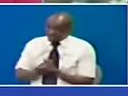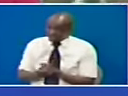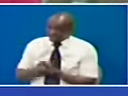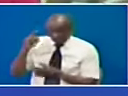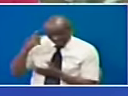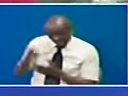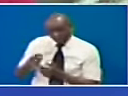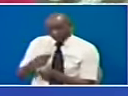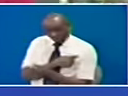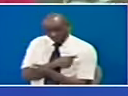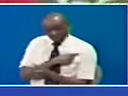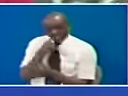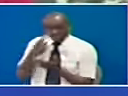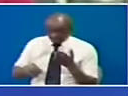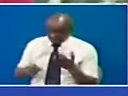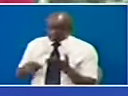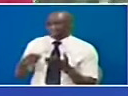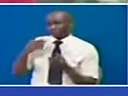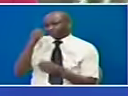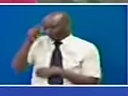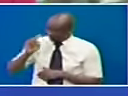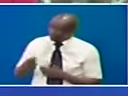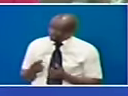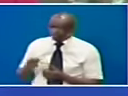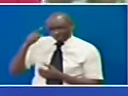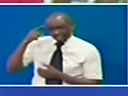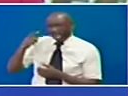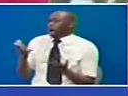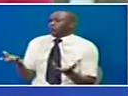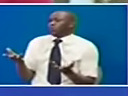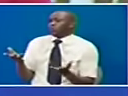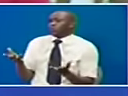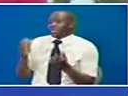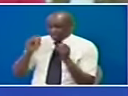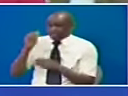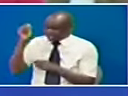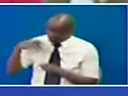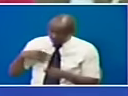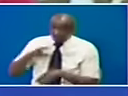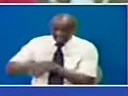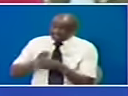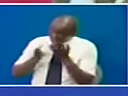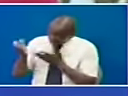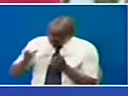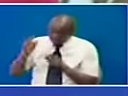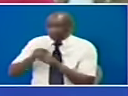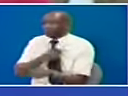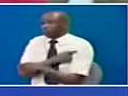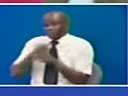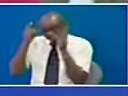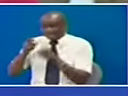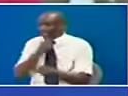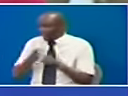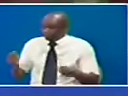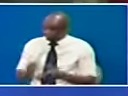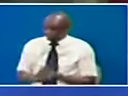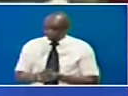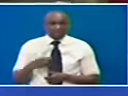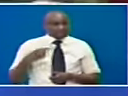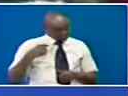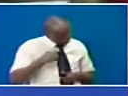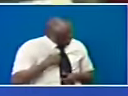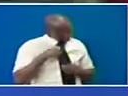Lakini madaktari wanaogoma ni takriban 5,000 hivi. Pengo hilo litajazwa vipi? Wakenya watapata huduma ambazo nyinyi mnaona watazipata? Mimi natarajia kwamba